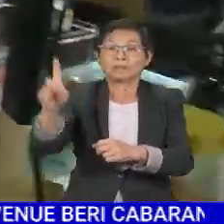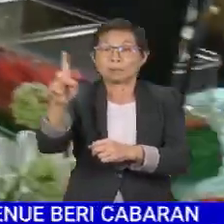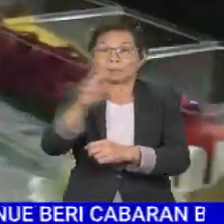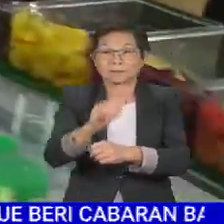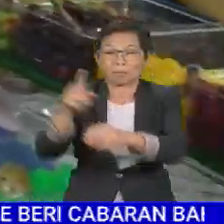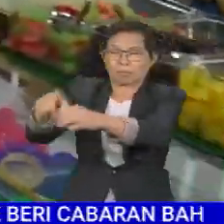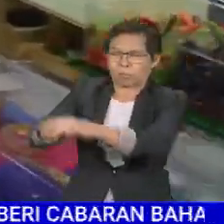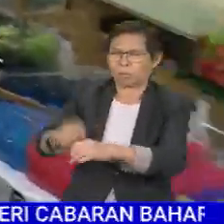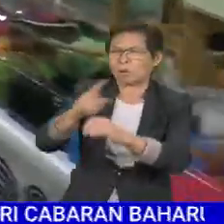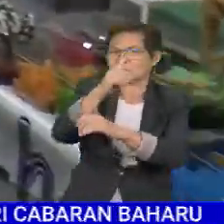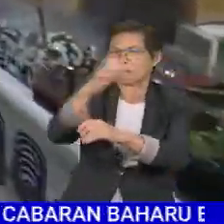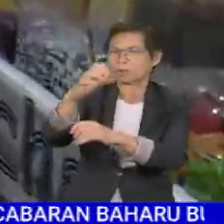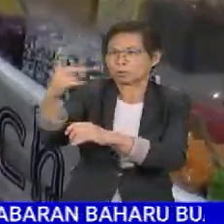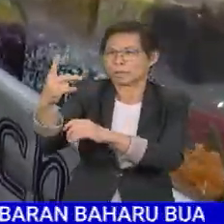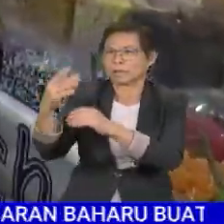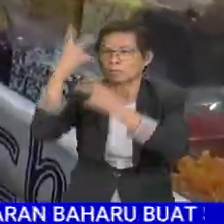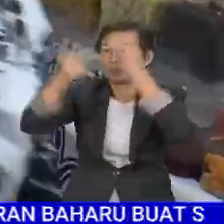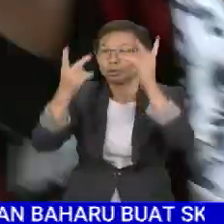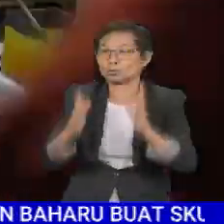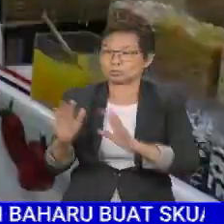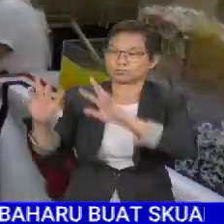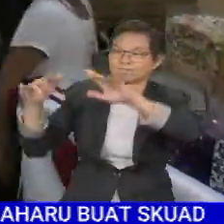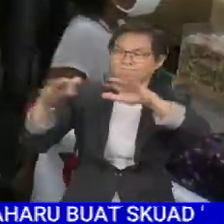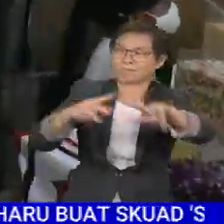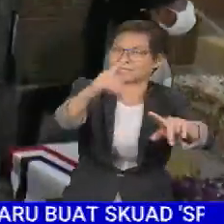dijangkau menarik lebih 100.000 pengunjung